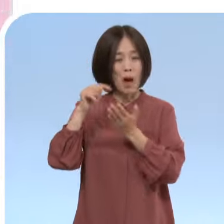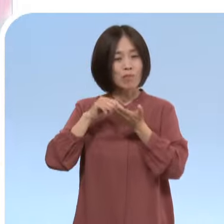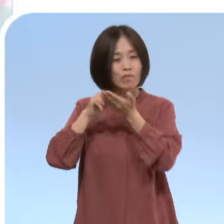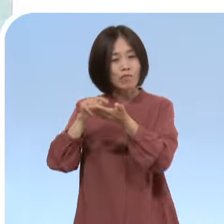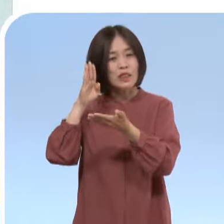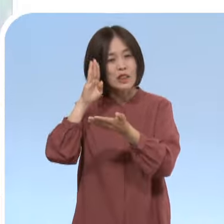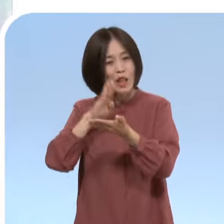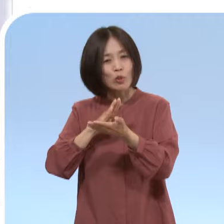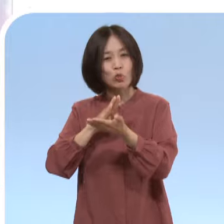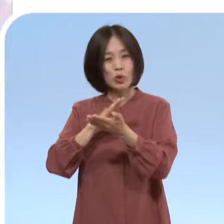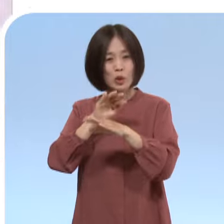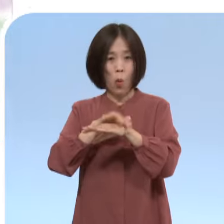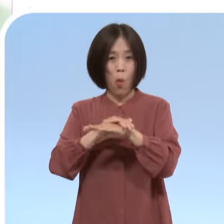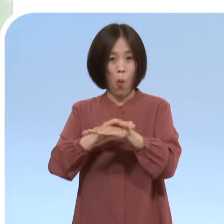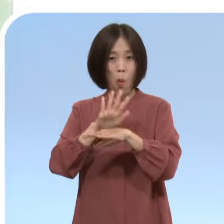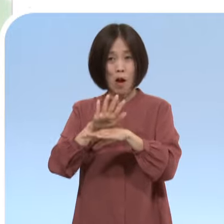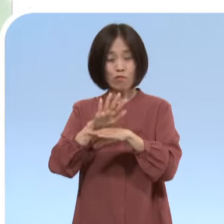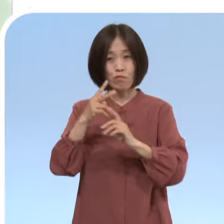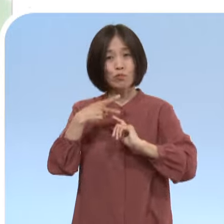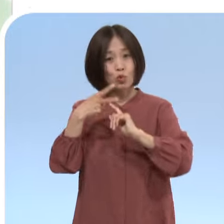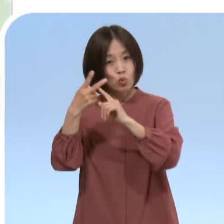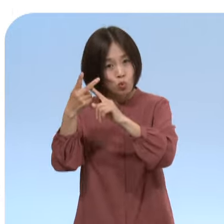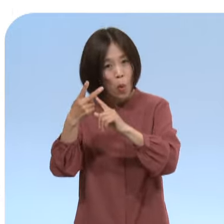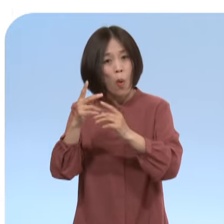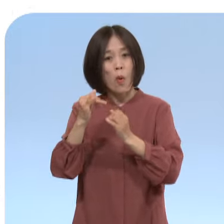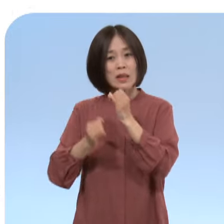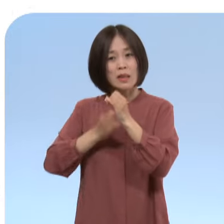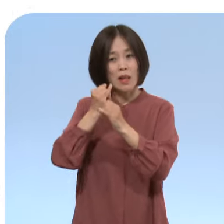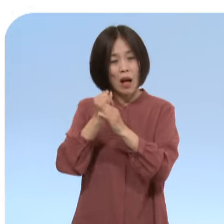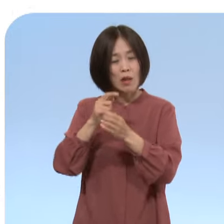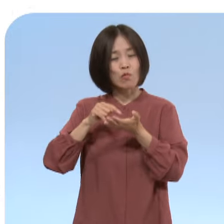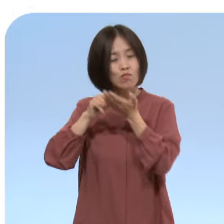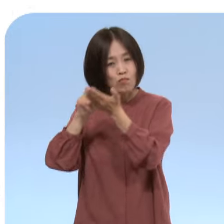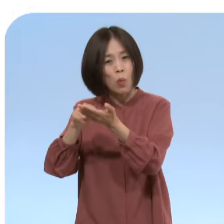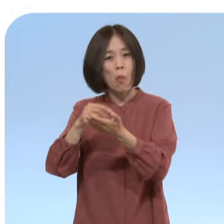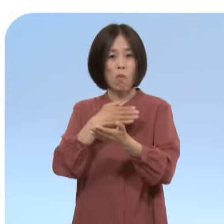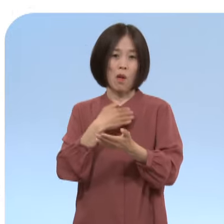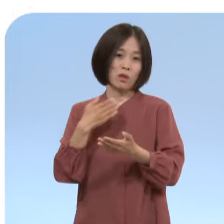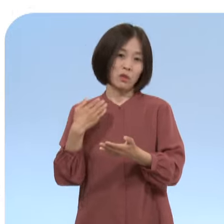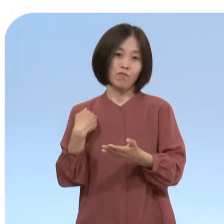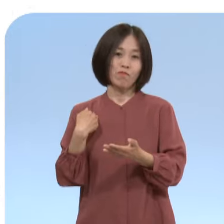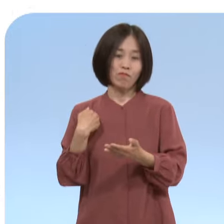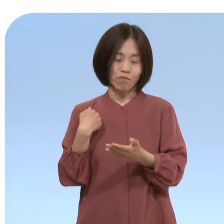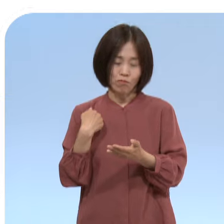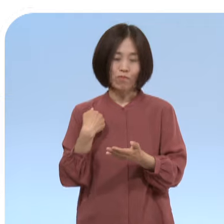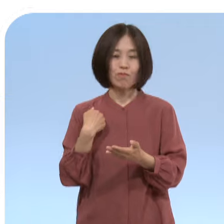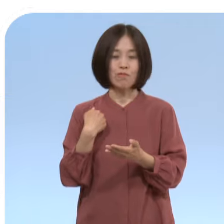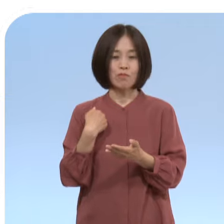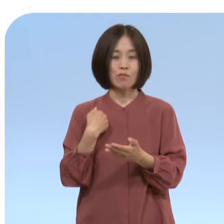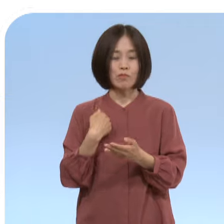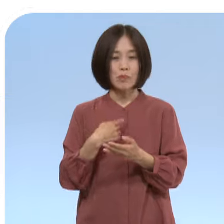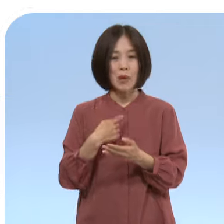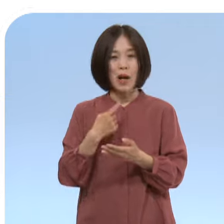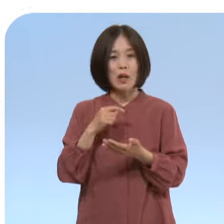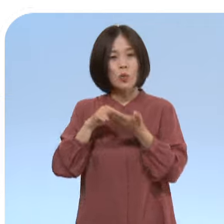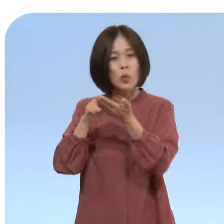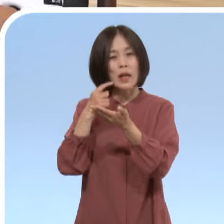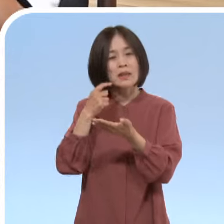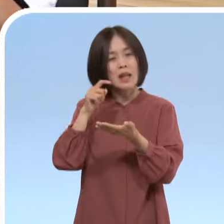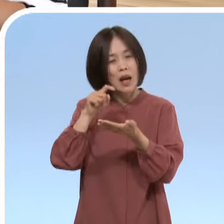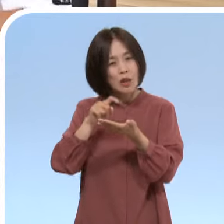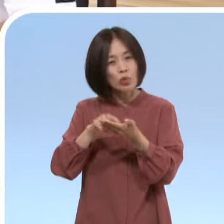け出しやすいように窓口だけじゃなくて郵送だったりとかオンラインとかもねあるので、だからすごい利用しやすいというか、